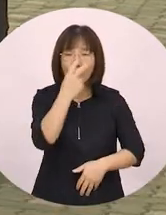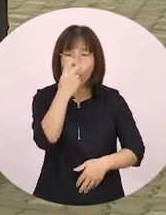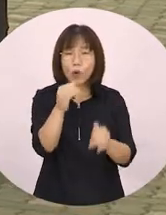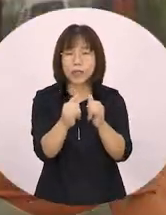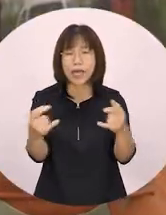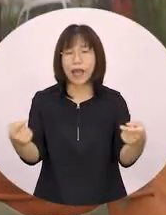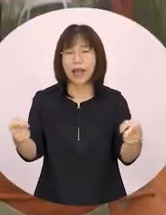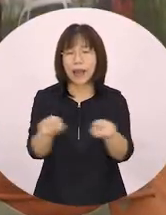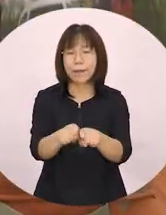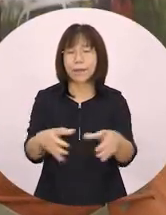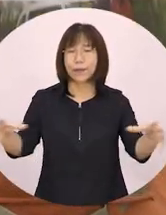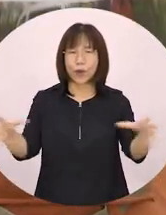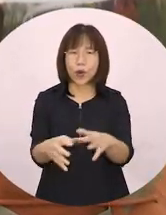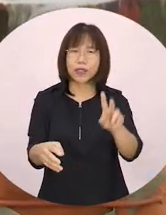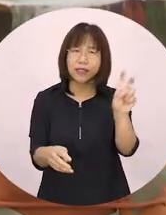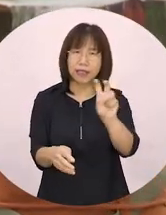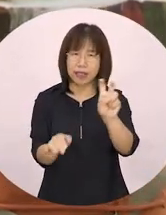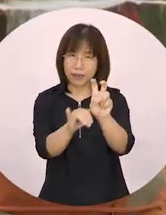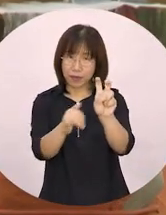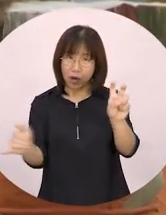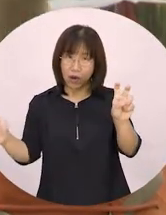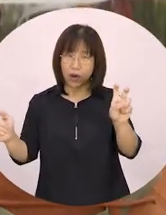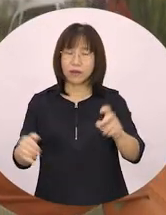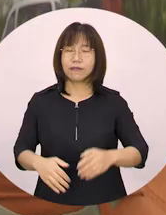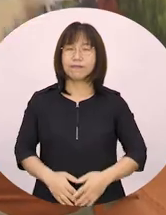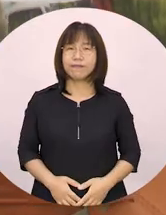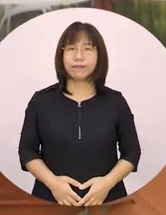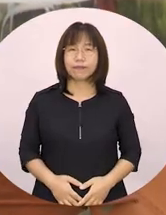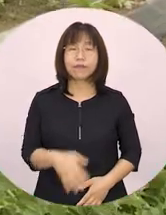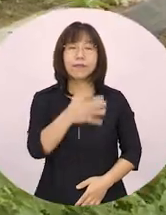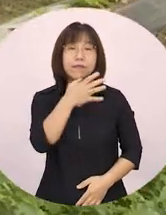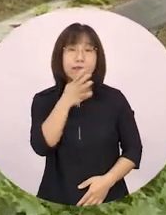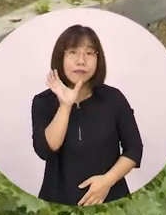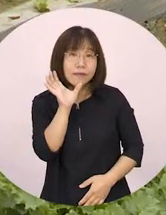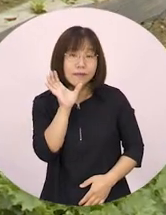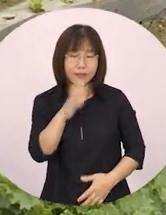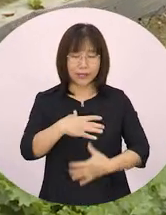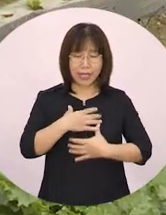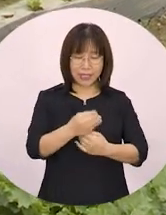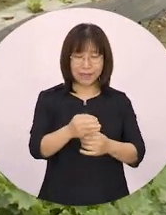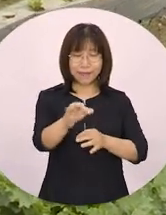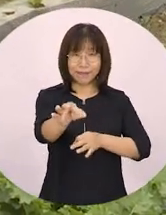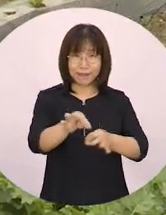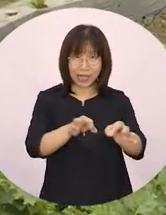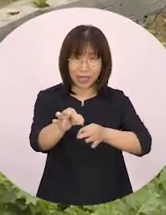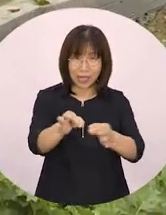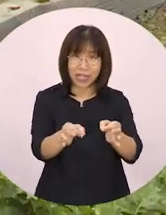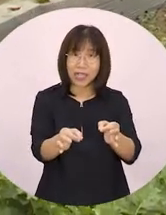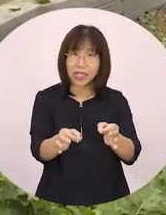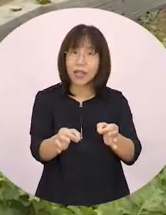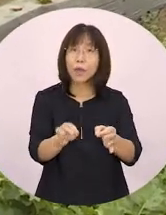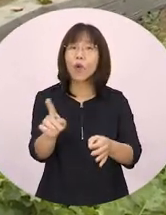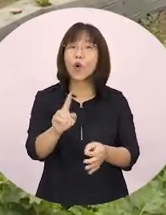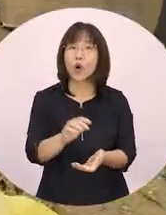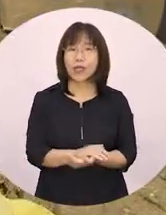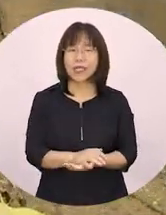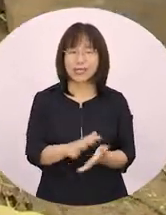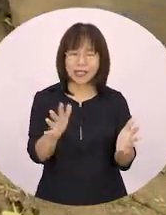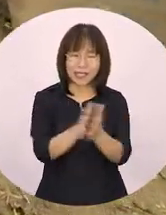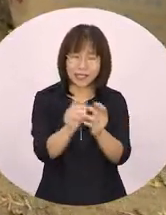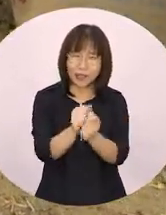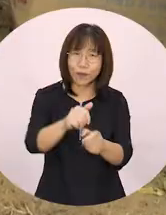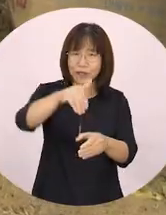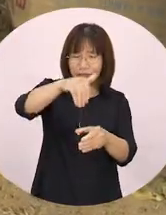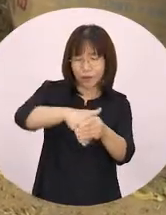보호자 20여 명을 대상으로 진행됐습니다. 이날 어르신들은 안심마켓을 열기 전 직접 심고